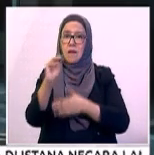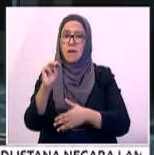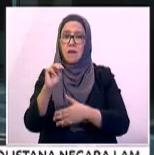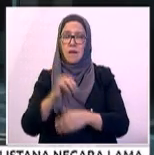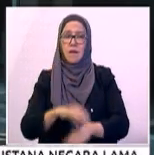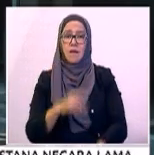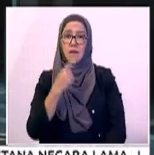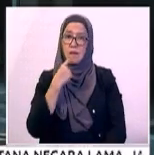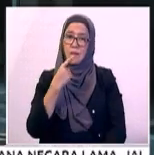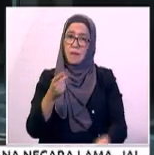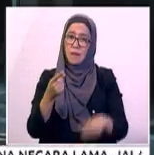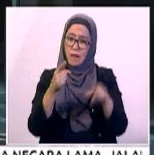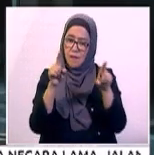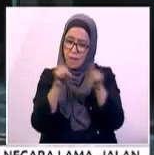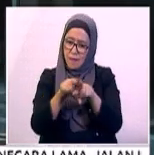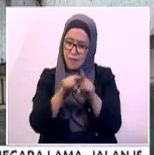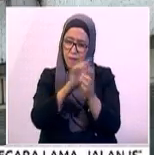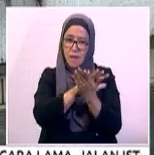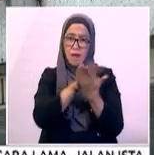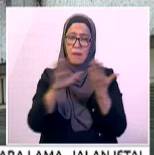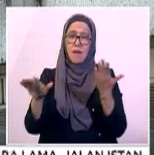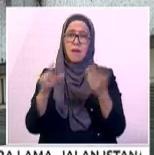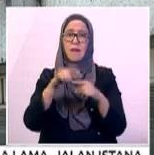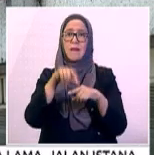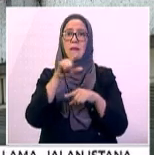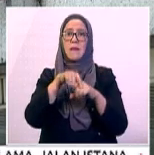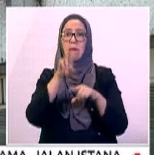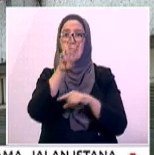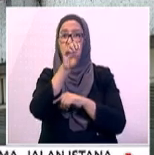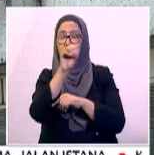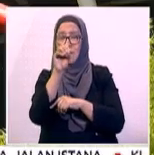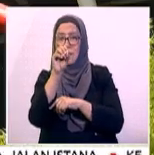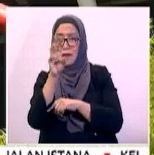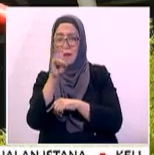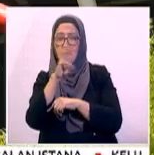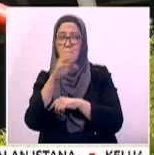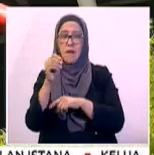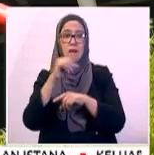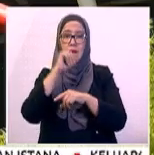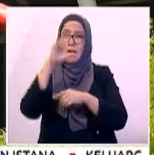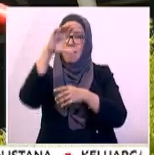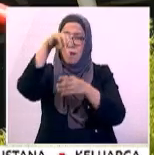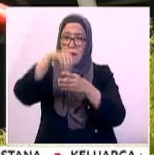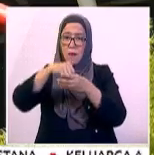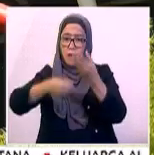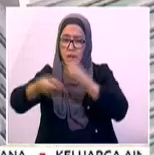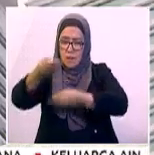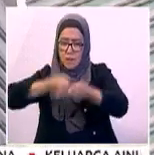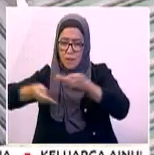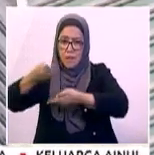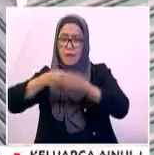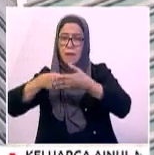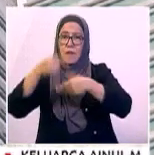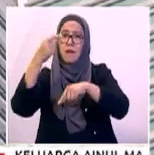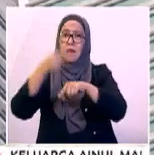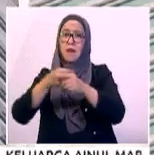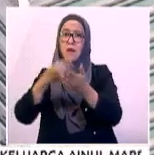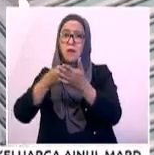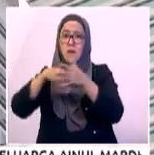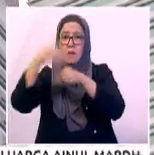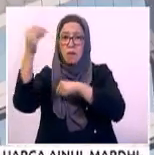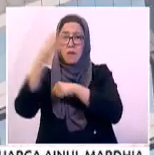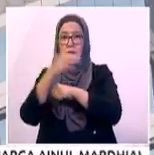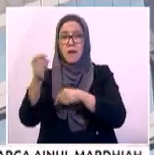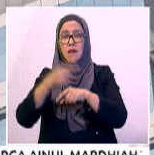April 2006, data itu tidak termasuk unjuran aliran masuk mata wang asing daripada pendapatan faedah dan pengeluaran